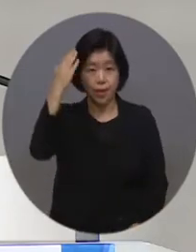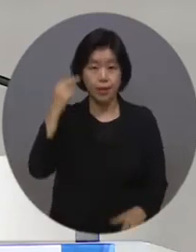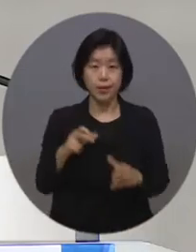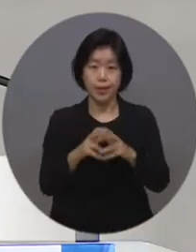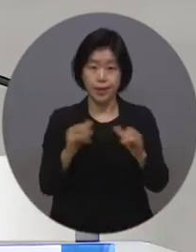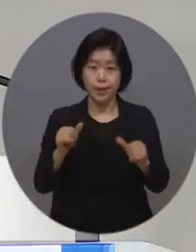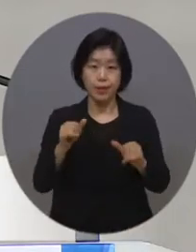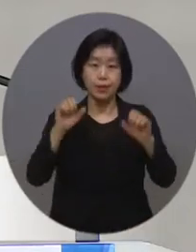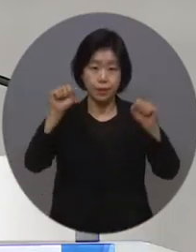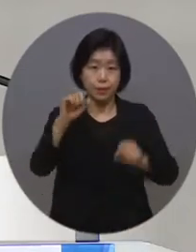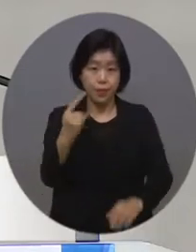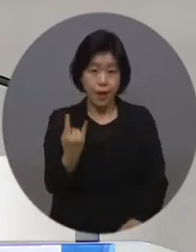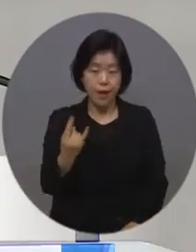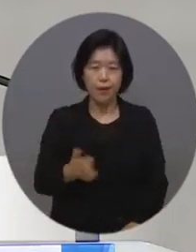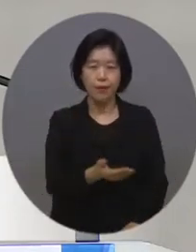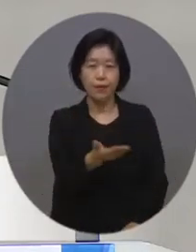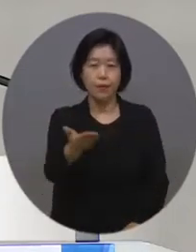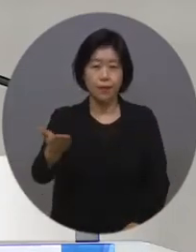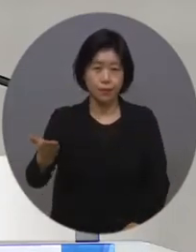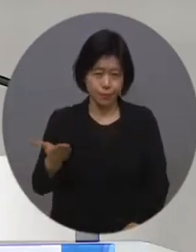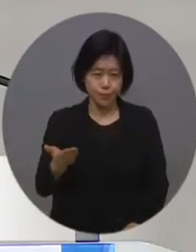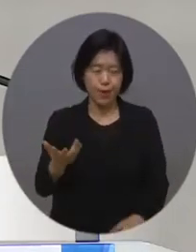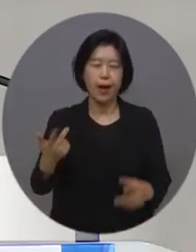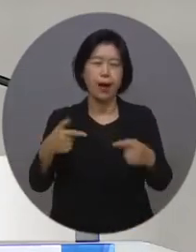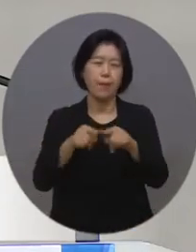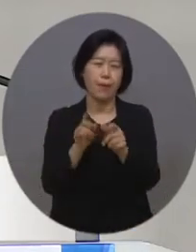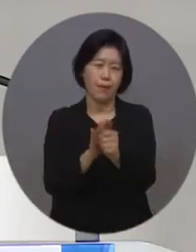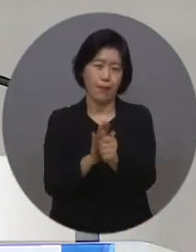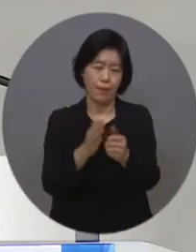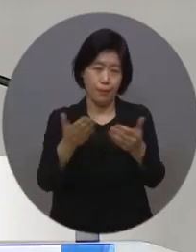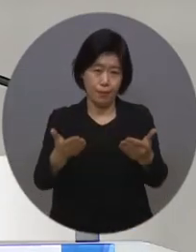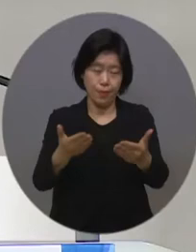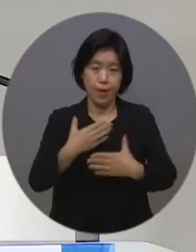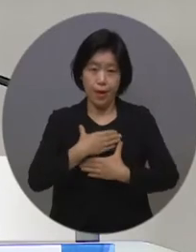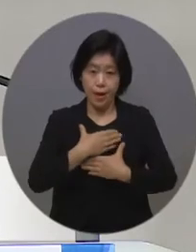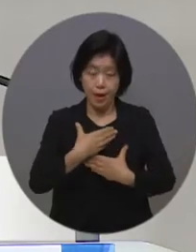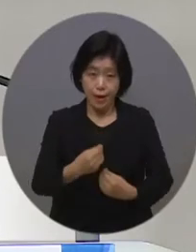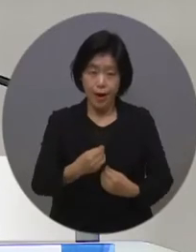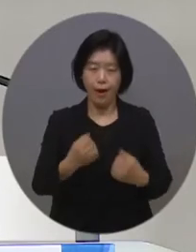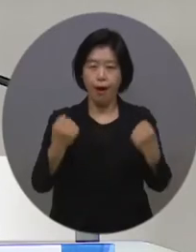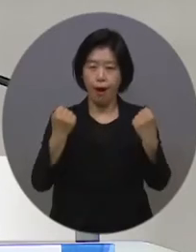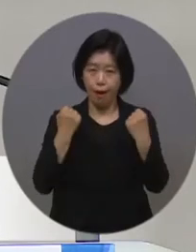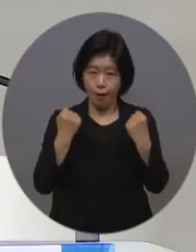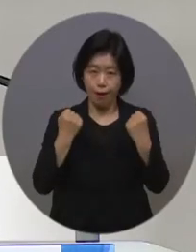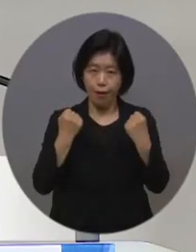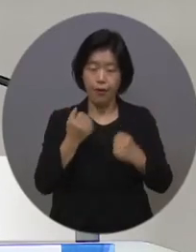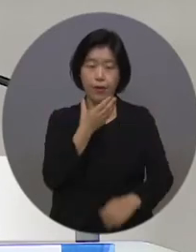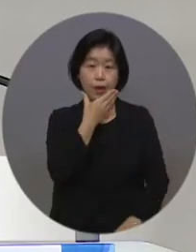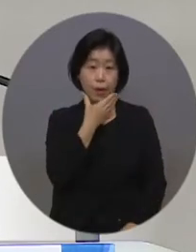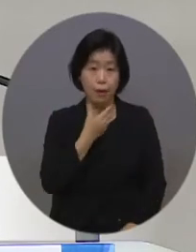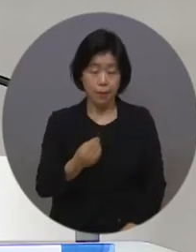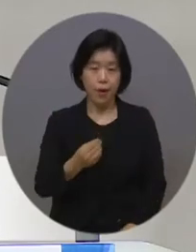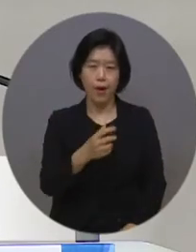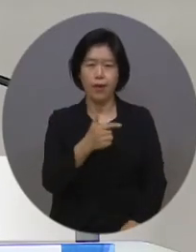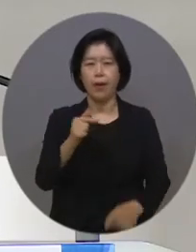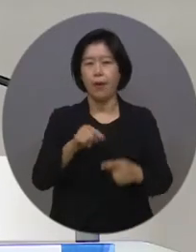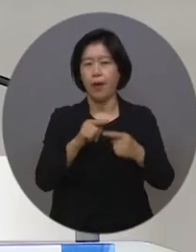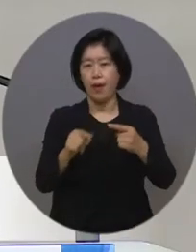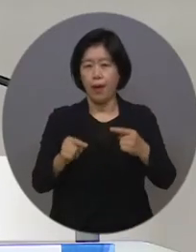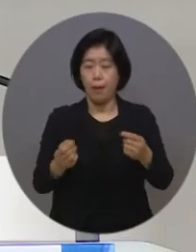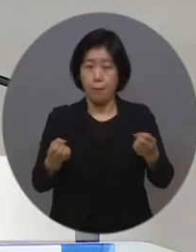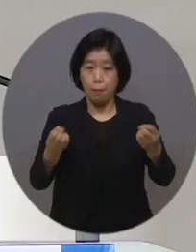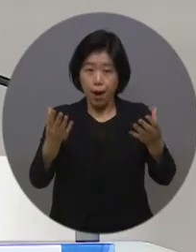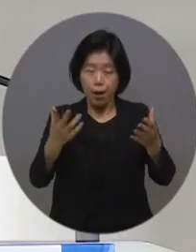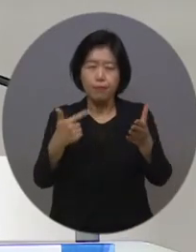대한장애인체육회는 선수단 여러분 곁에서 안전하고 건강하고 행복한 대회가 될 수